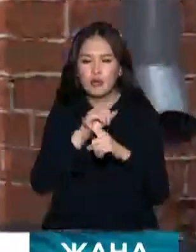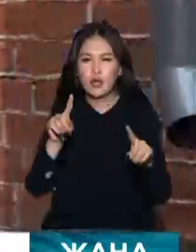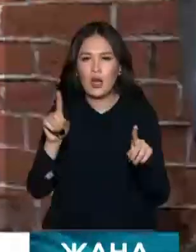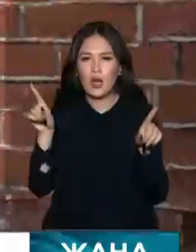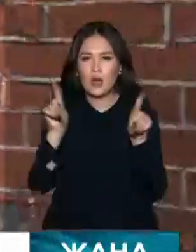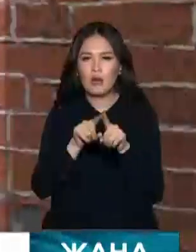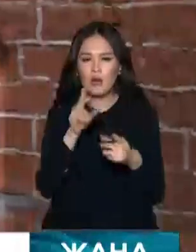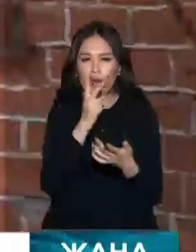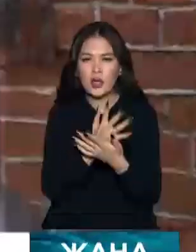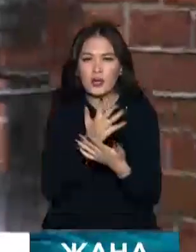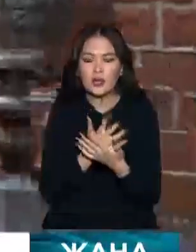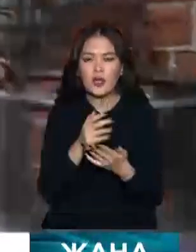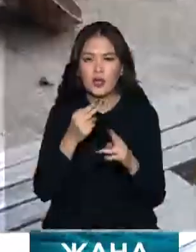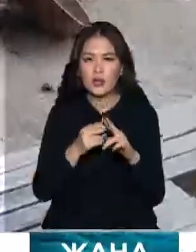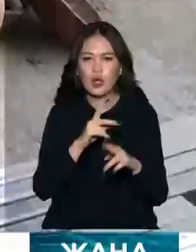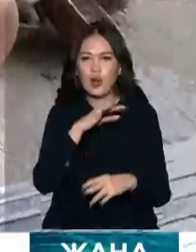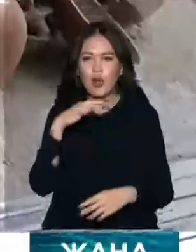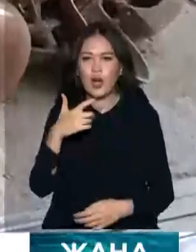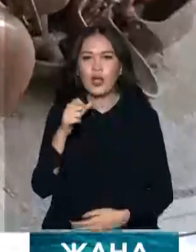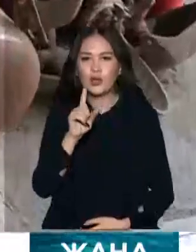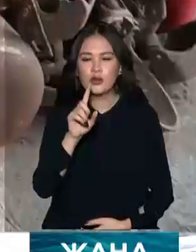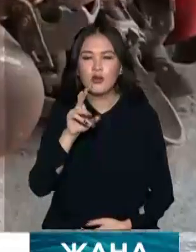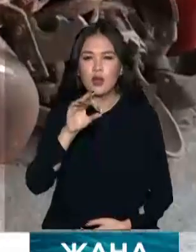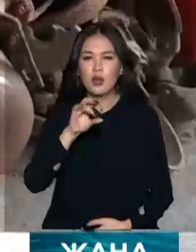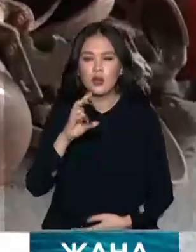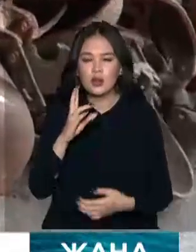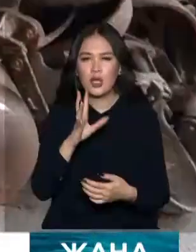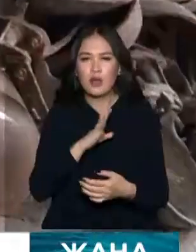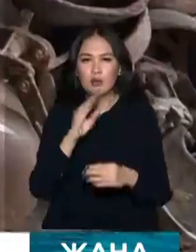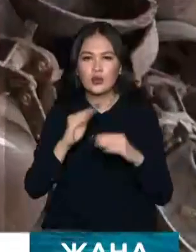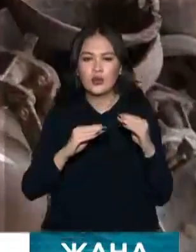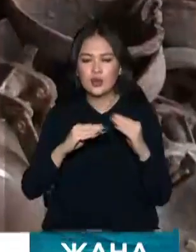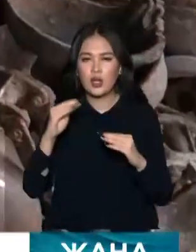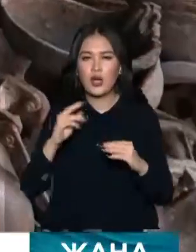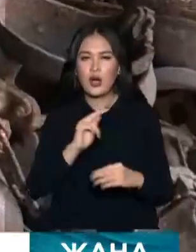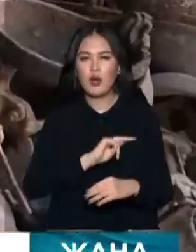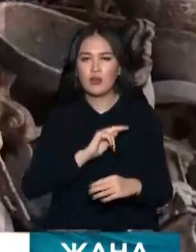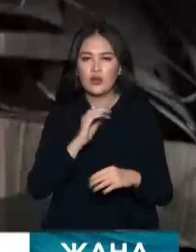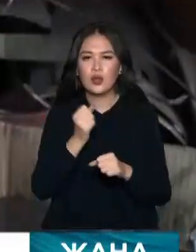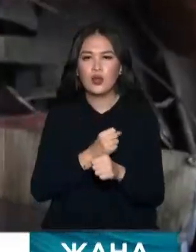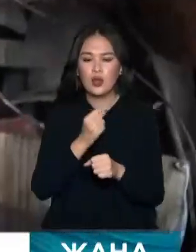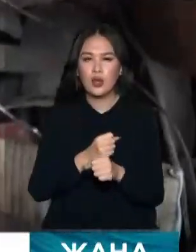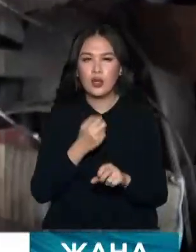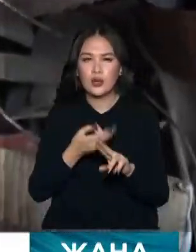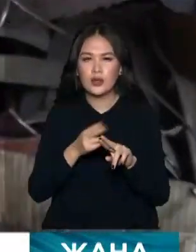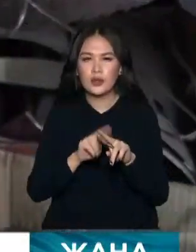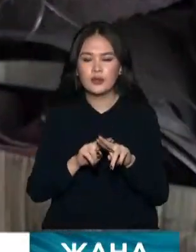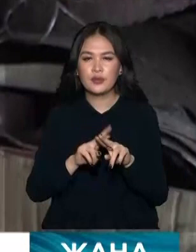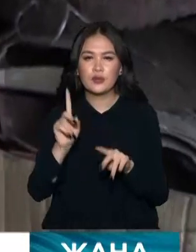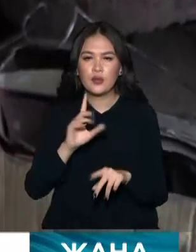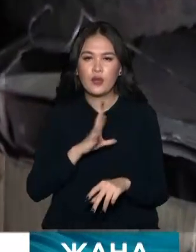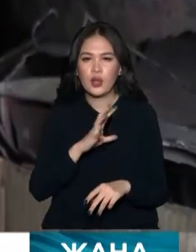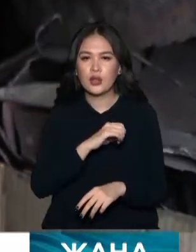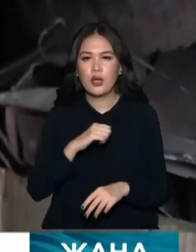түскендей әсер қалдырады. Көп бөлігі газ баллондарынан жасалған. Шеберді керекті материалдармен достар қамтамасыз етеді. Немесе